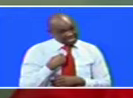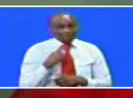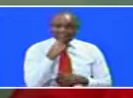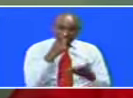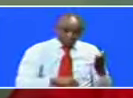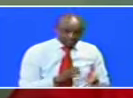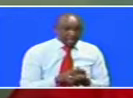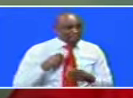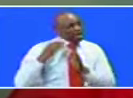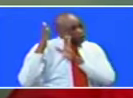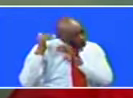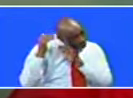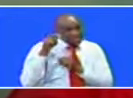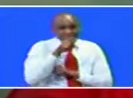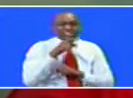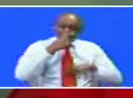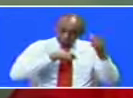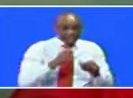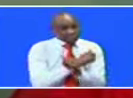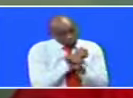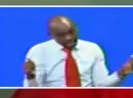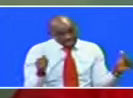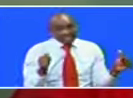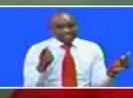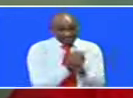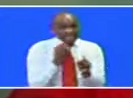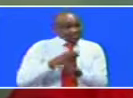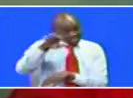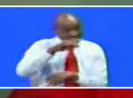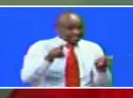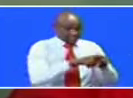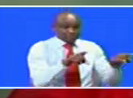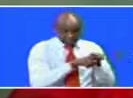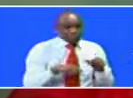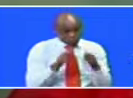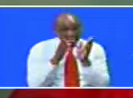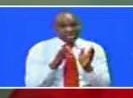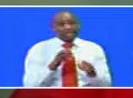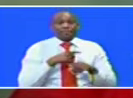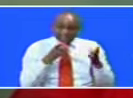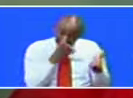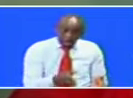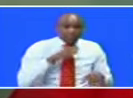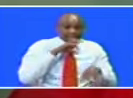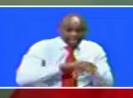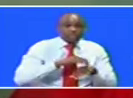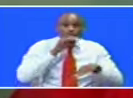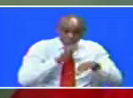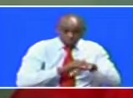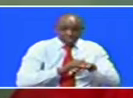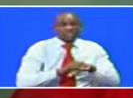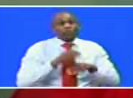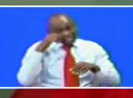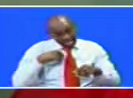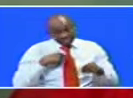ninasema I hope that process iliendelea vizuri in different areas, kwa sababu so far we are getting professional